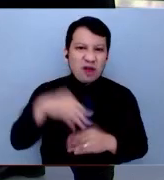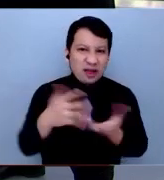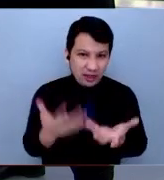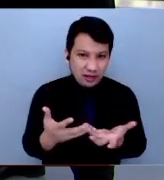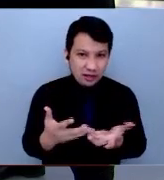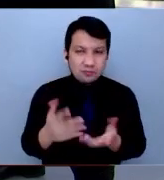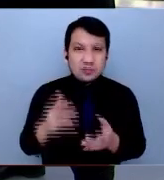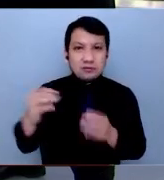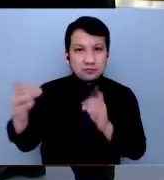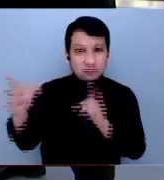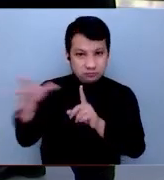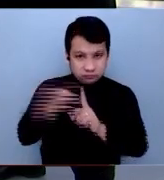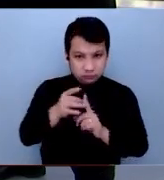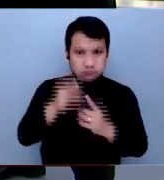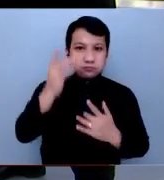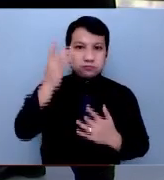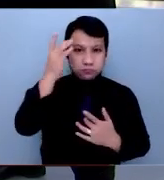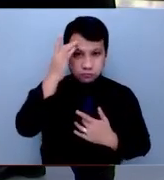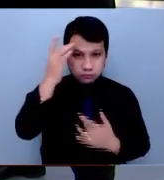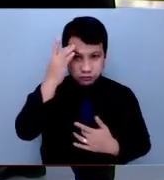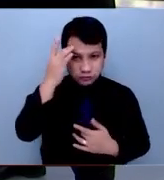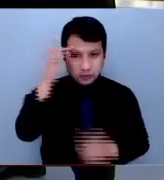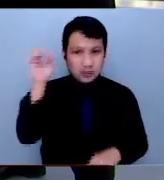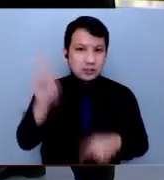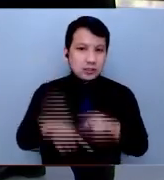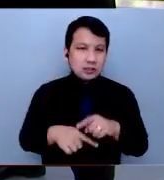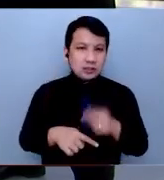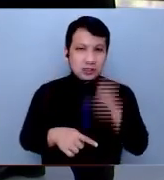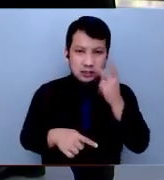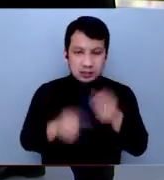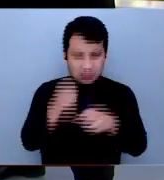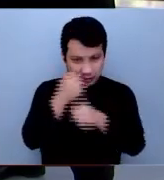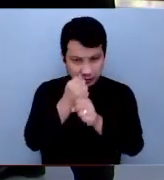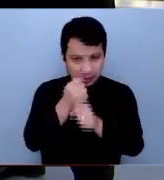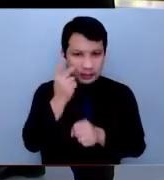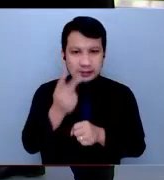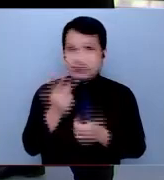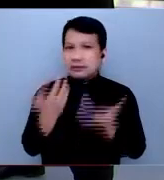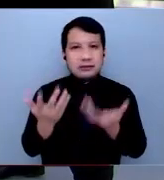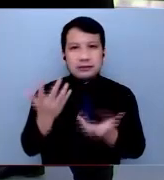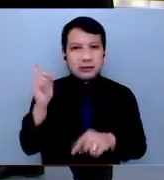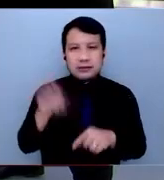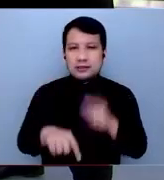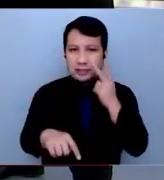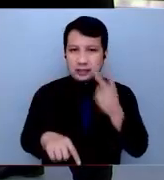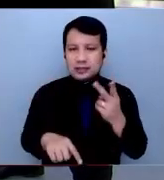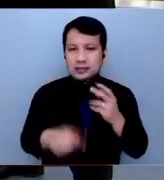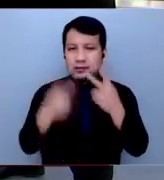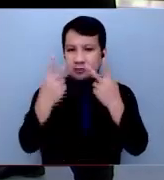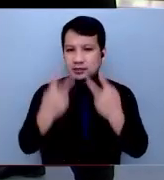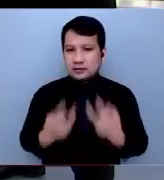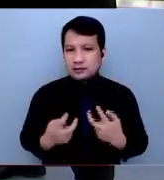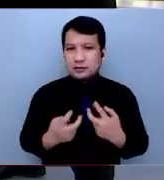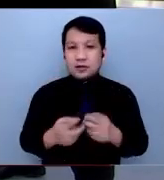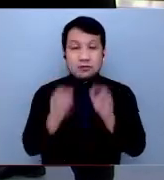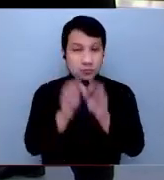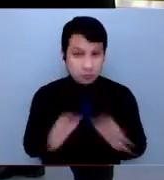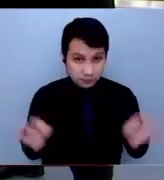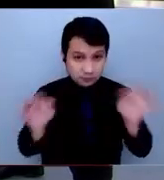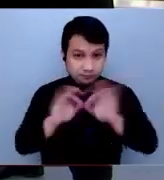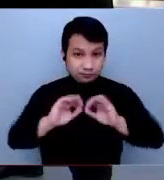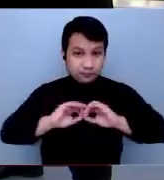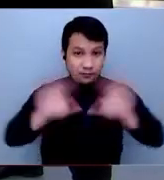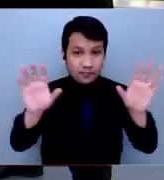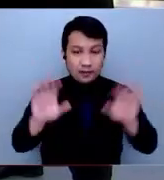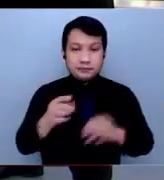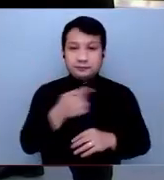ng variant at madalas ay hindi na po nadedetect ito ng mga diagnostic tests. Ngayon, para lang po malinaw, ang sabi nga